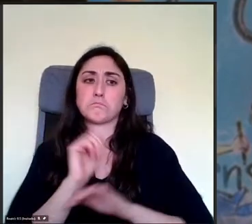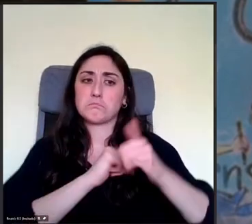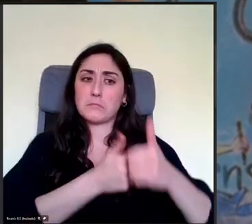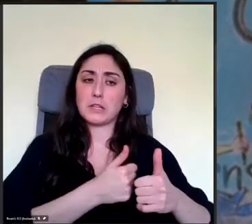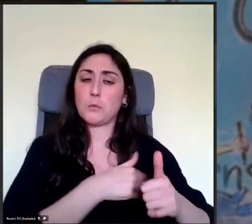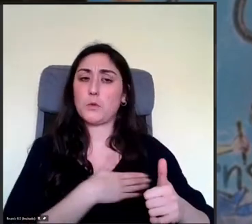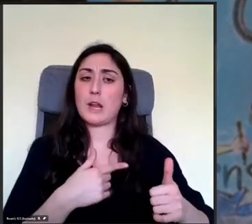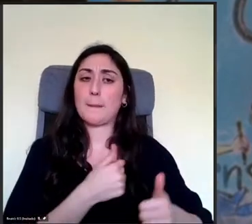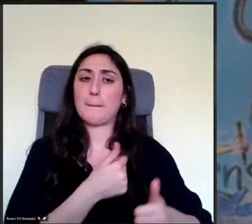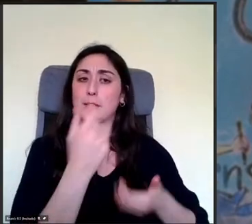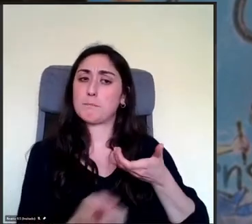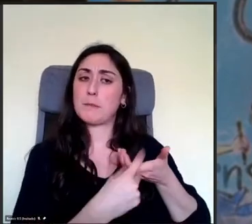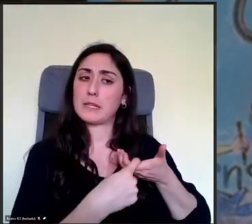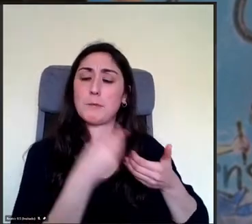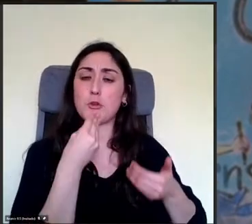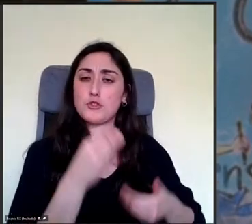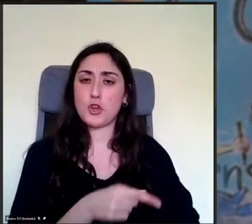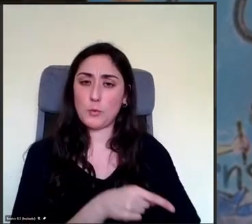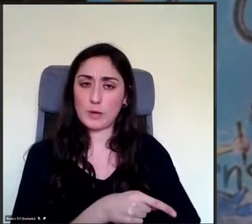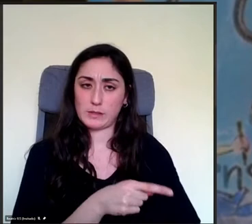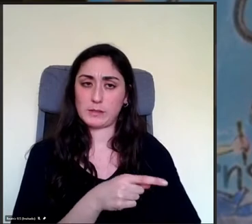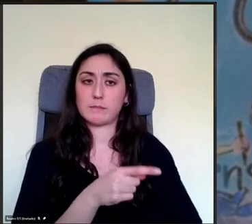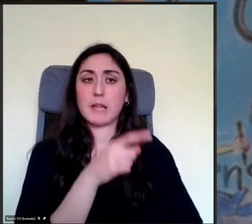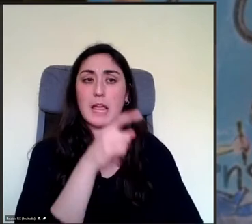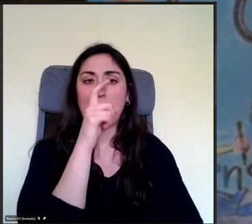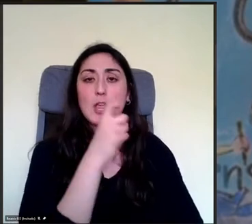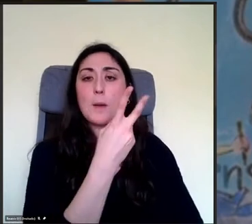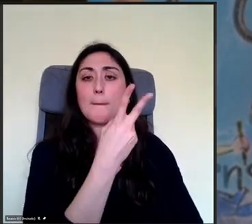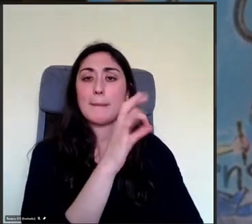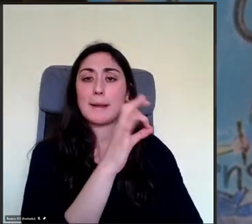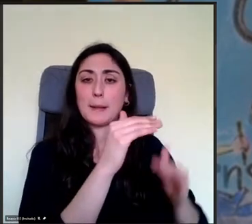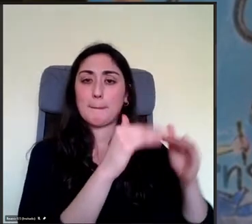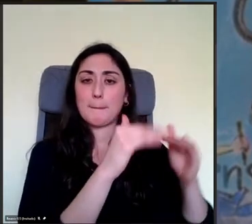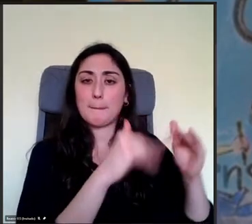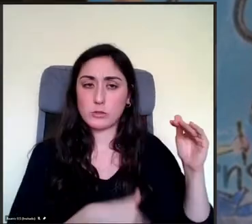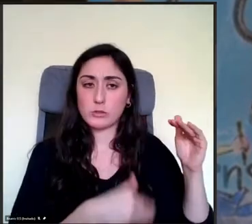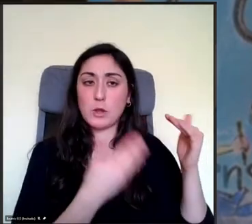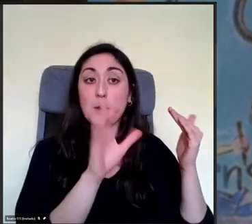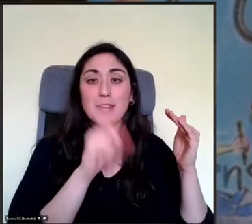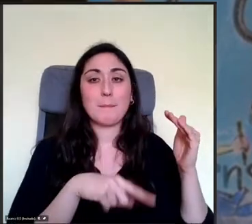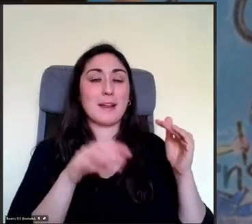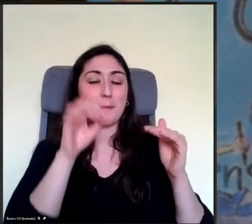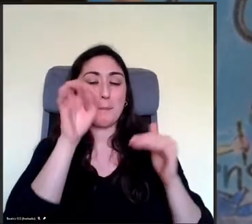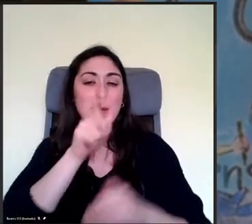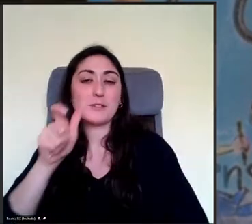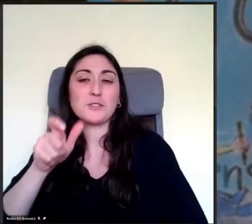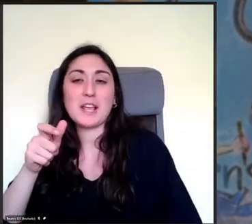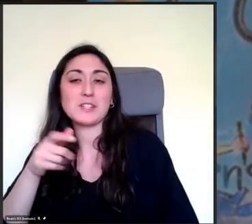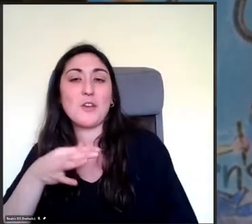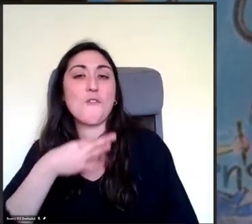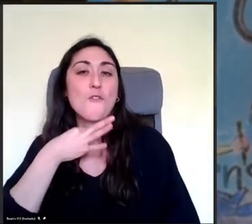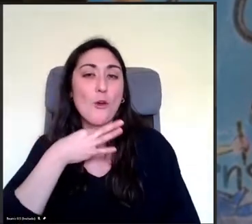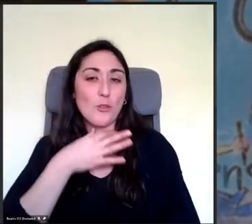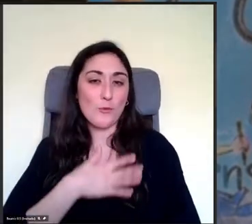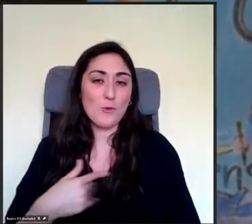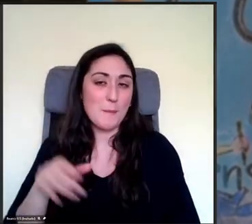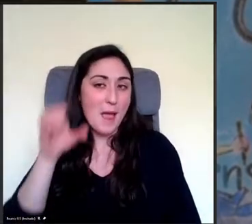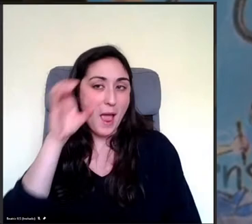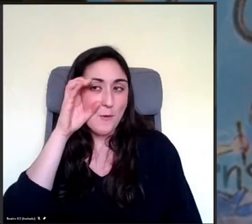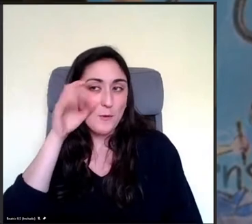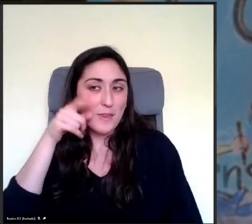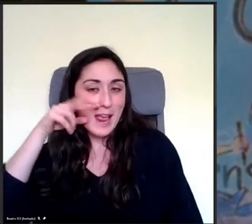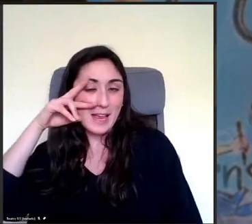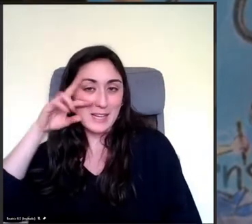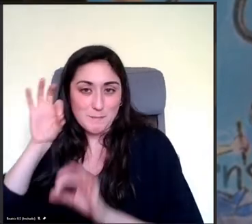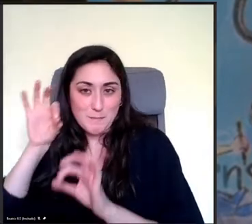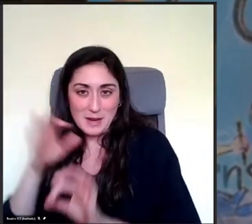de participants més joves de 20 anys, però també volem escoltar la veu de l'expertesa i volem honorar tot el que ens